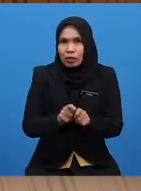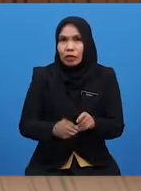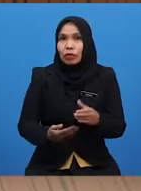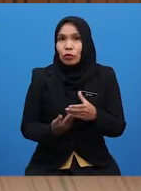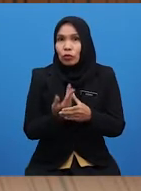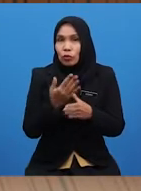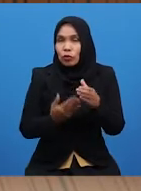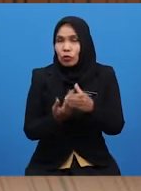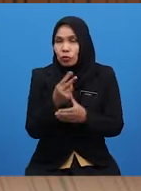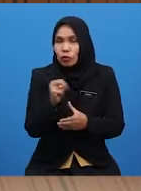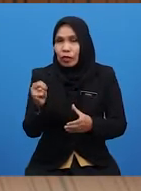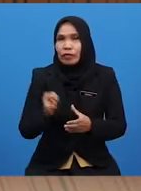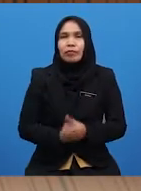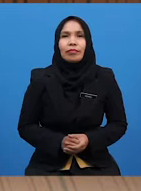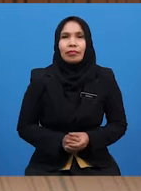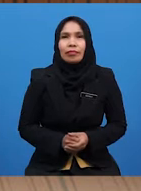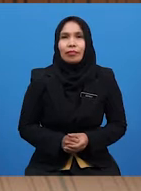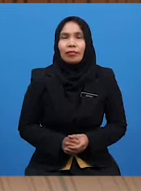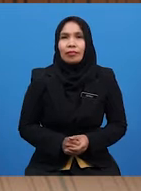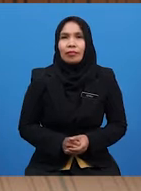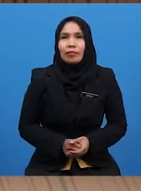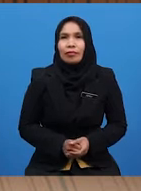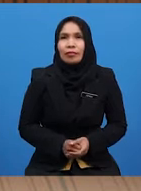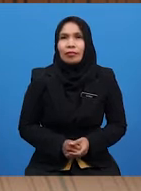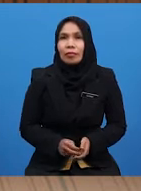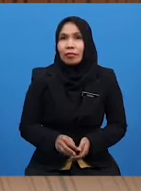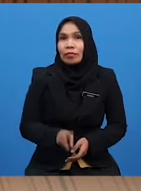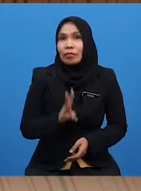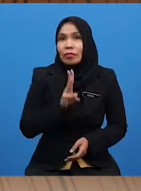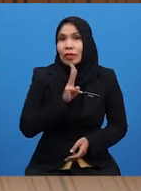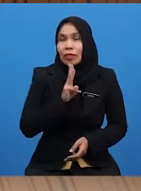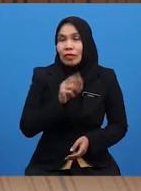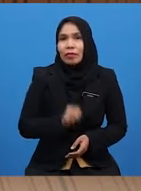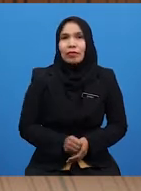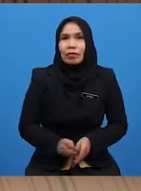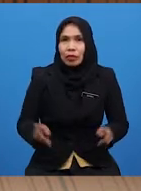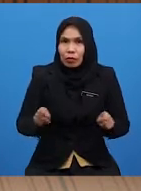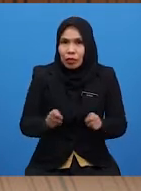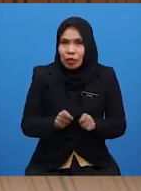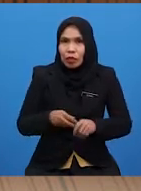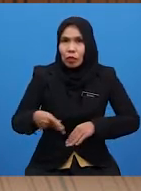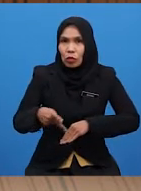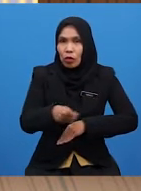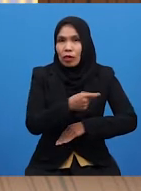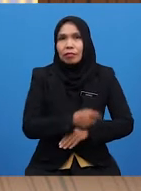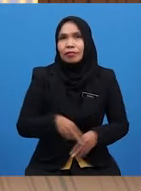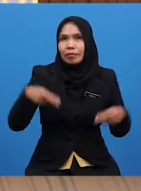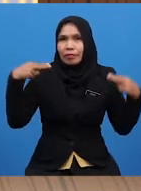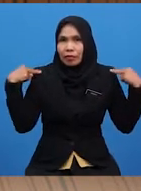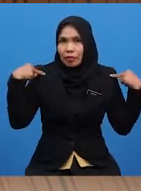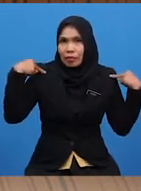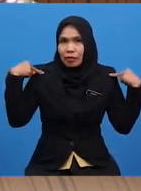unsur air seperti kolam Pancuran dan aqarium unsur hewan seperti burung